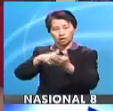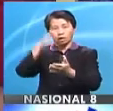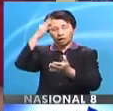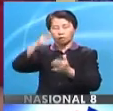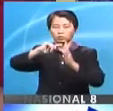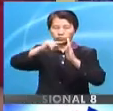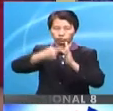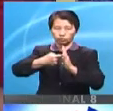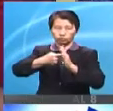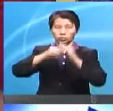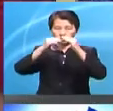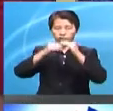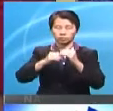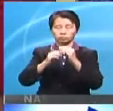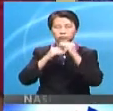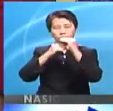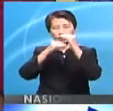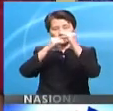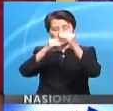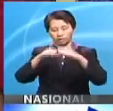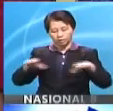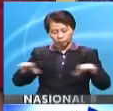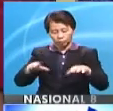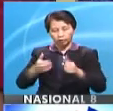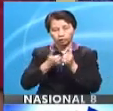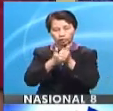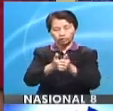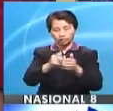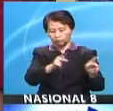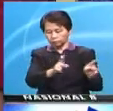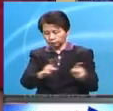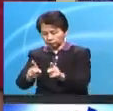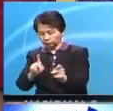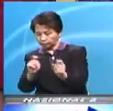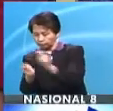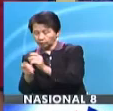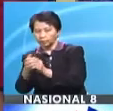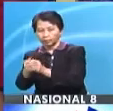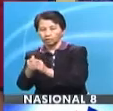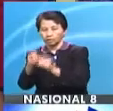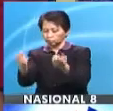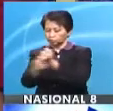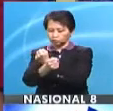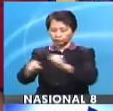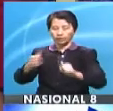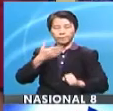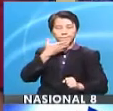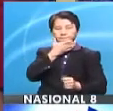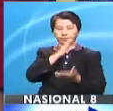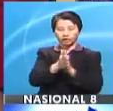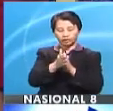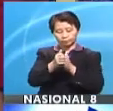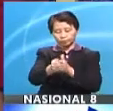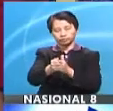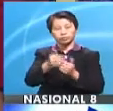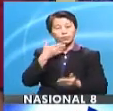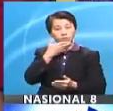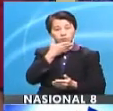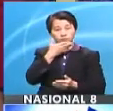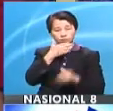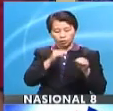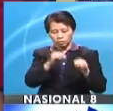dilaksana secara berperingkat dilakukanerusi pelan peralian kepimptukersiapkan belia sebag pemimp